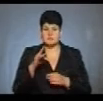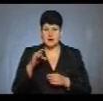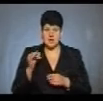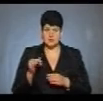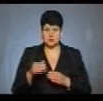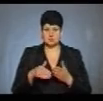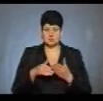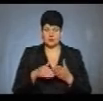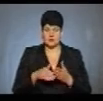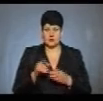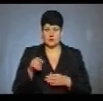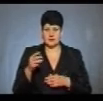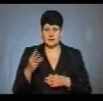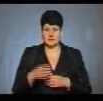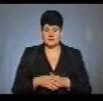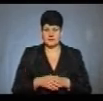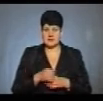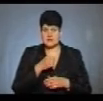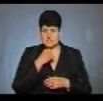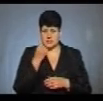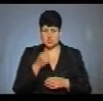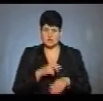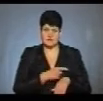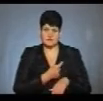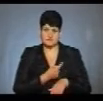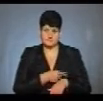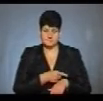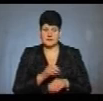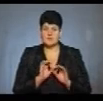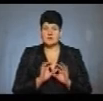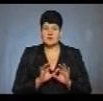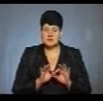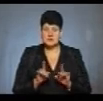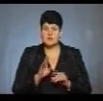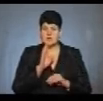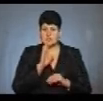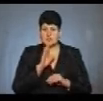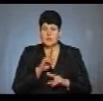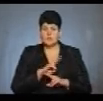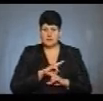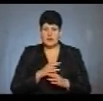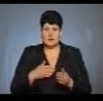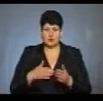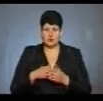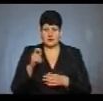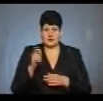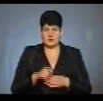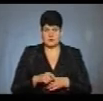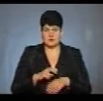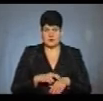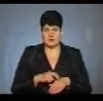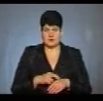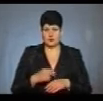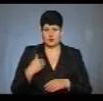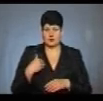допомоги номер 3. Старший фельдшер Володимир Бетлей розповідає, жінка померла до приїзду лікарів. До